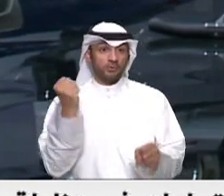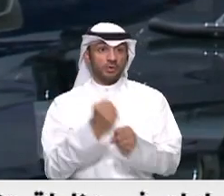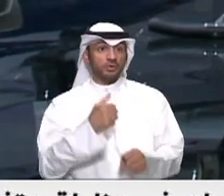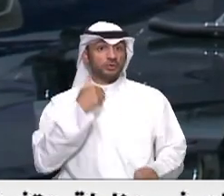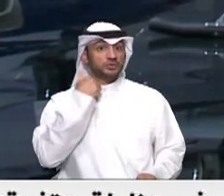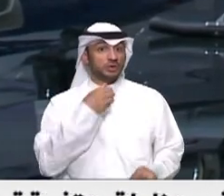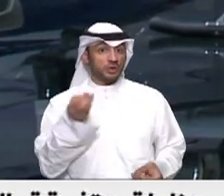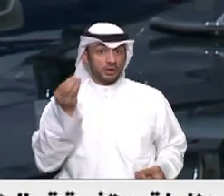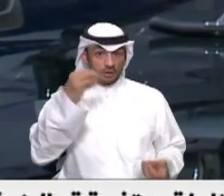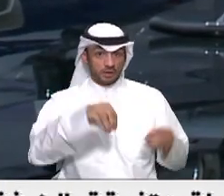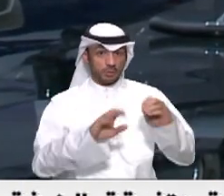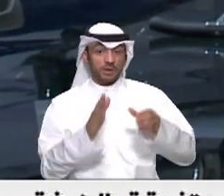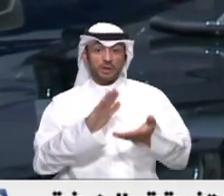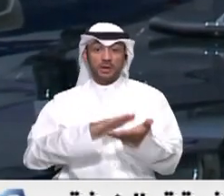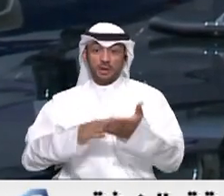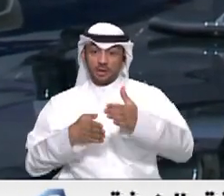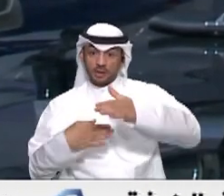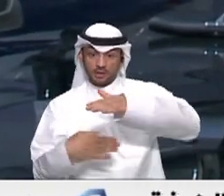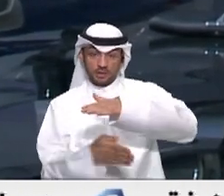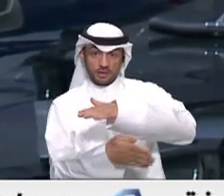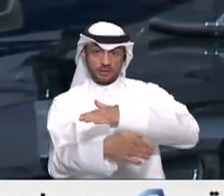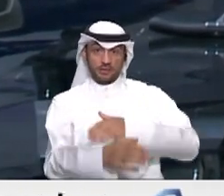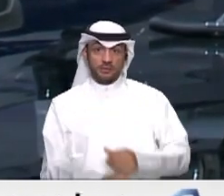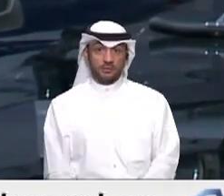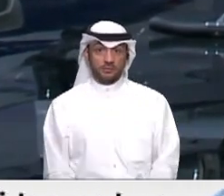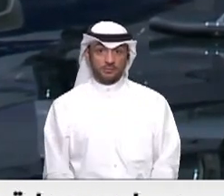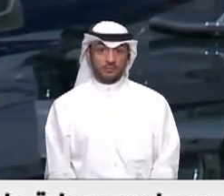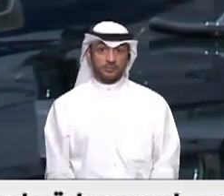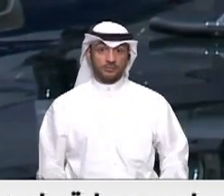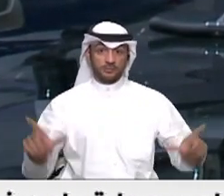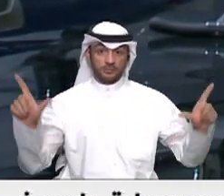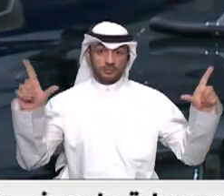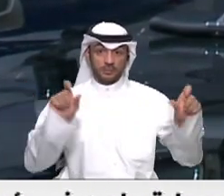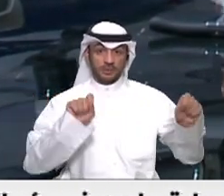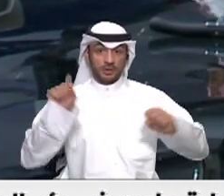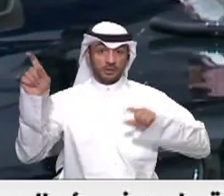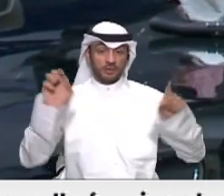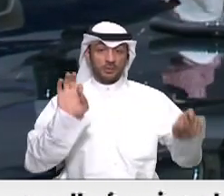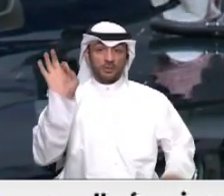المبتكرة في البنية التحتية. خالد الشمري، مراسل قناة الأخبار، الرياض.